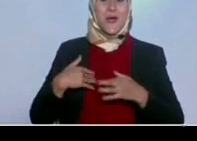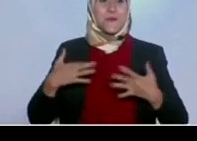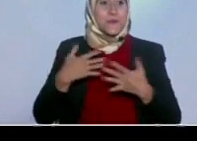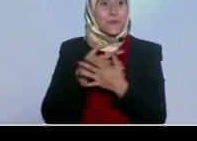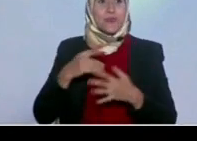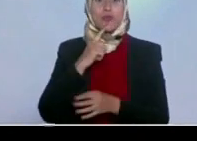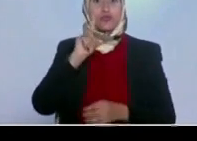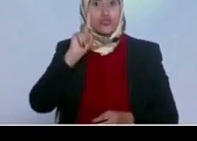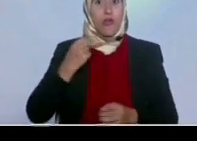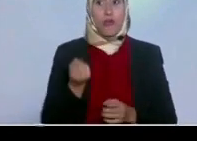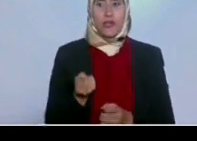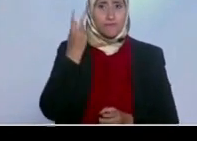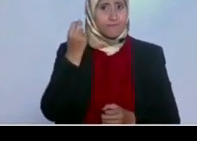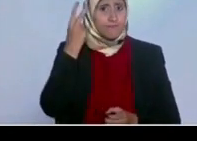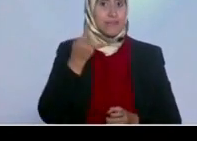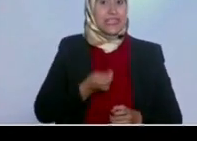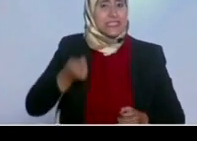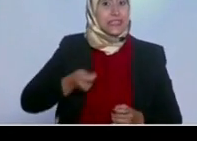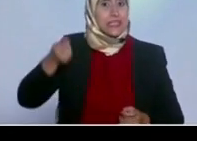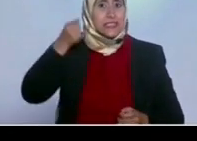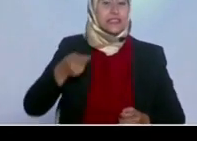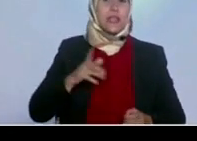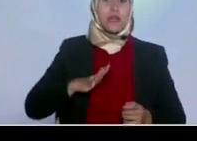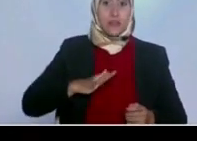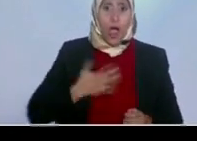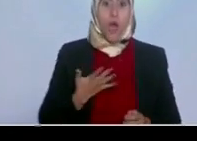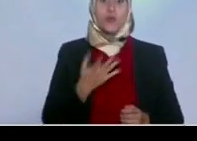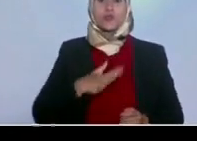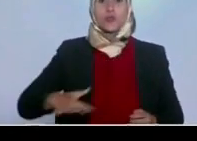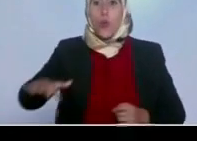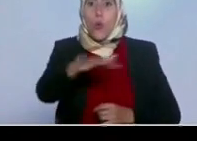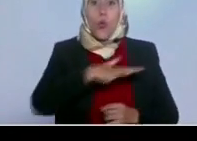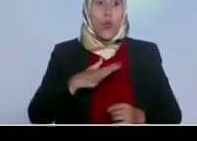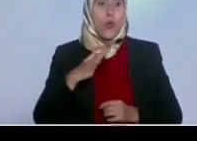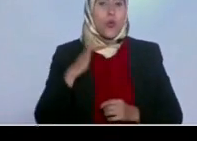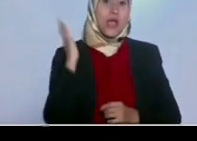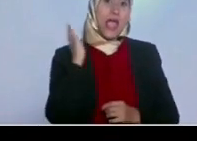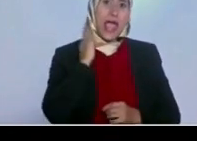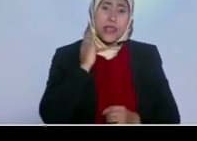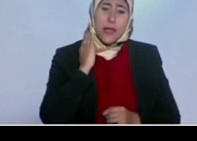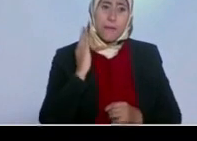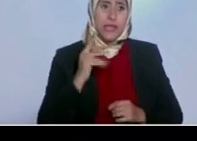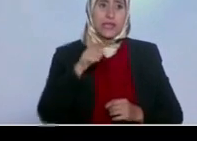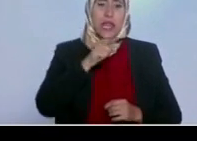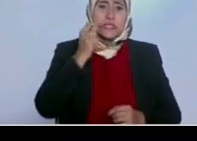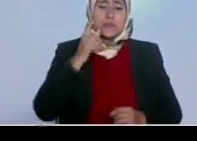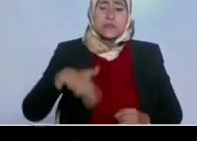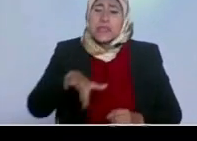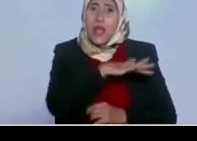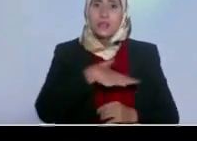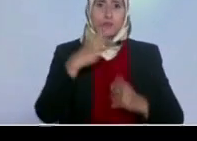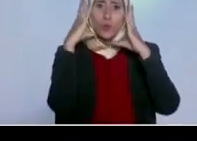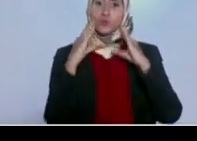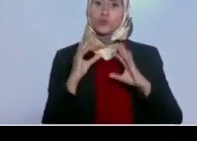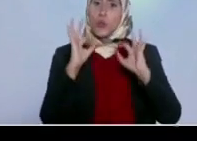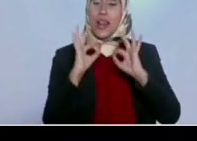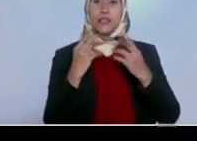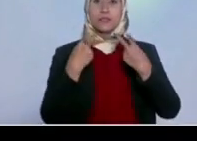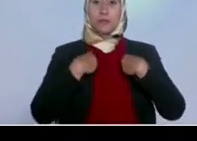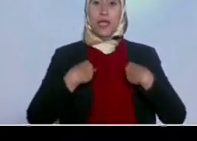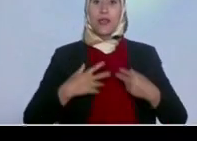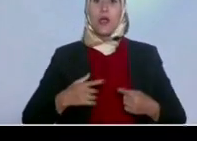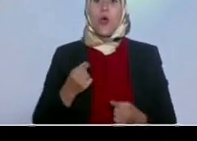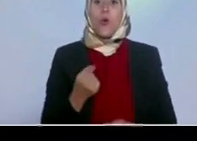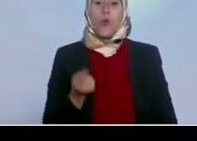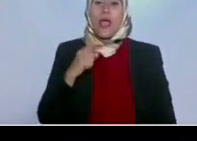نبتكر في الخدمات ونوصل لرضا وسعادة المواطن تحقيقاً رؤية مصر 2030. المكاسب والاستفادة هو